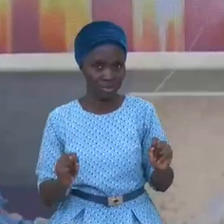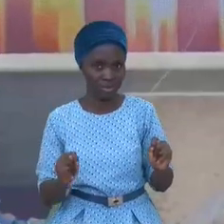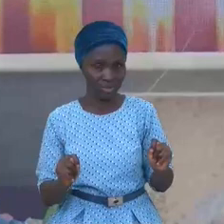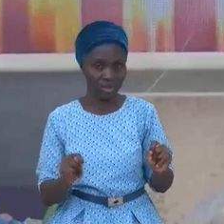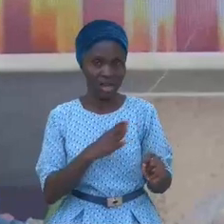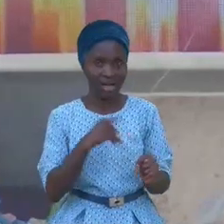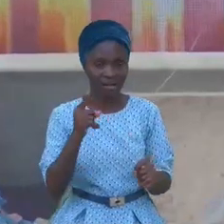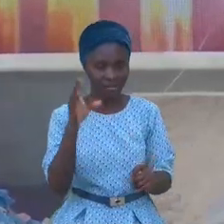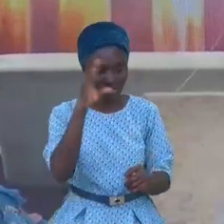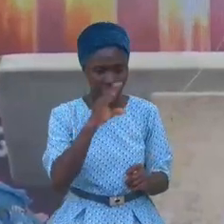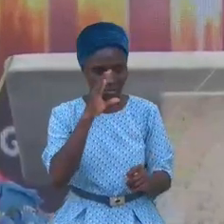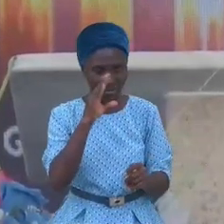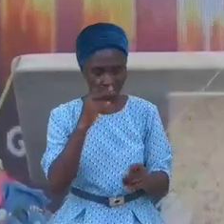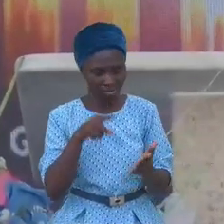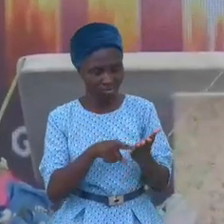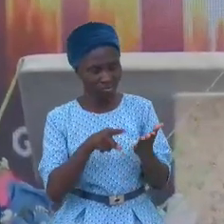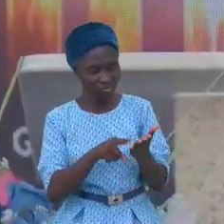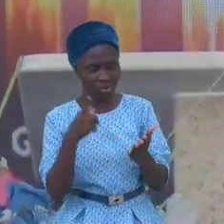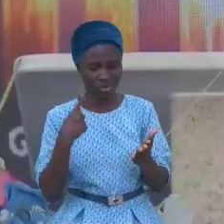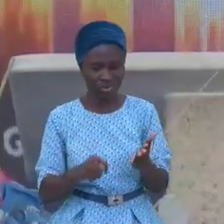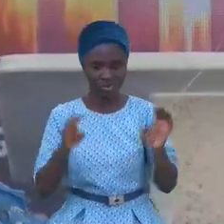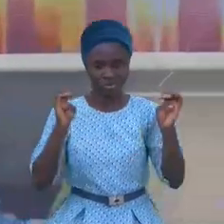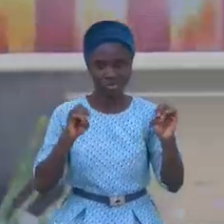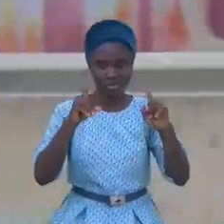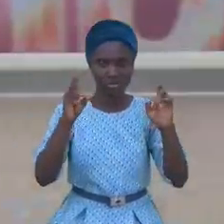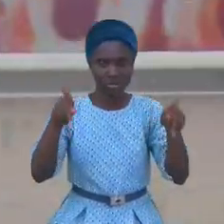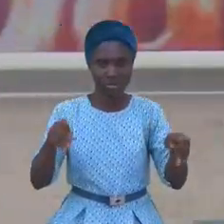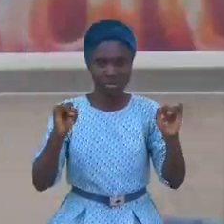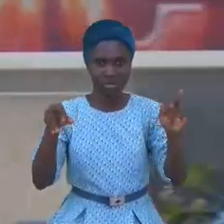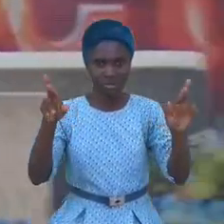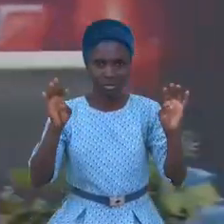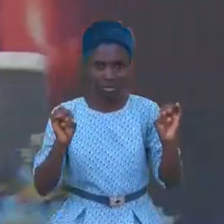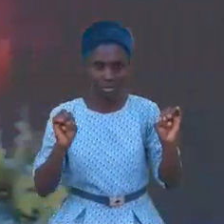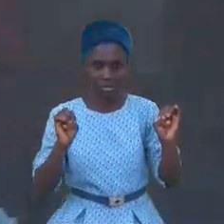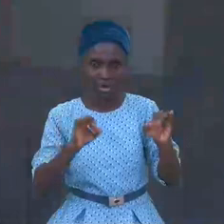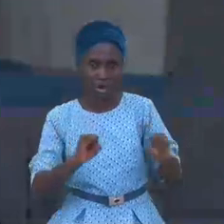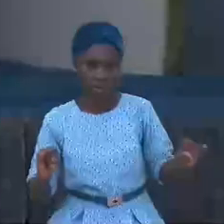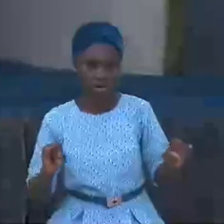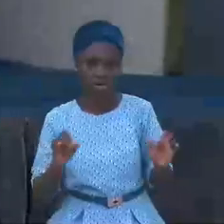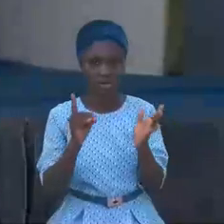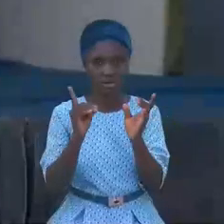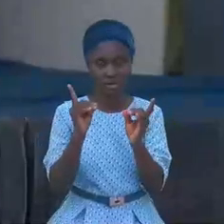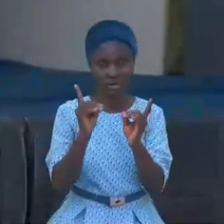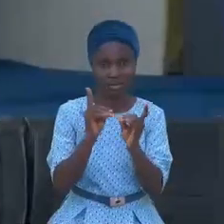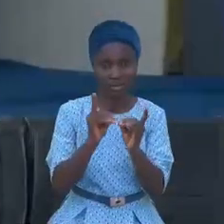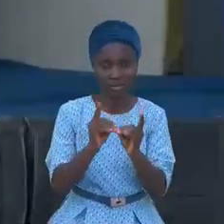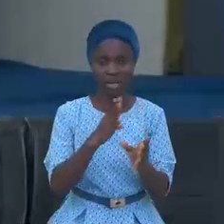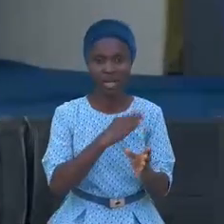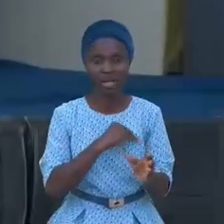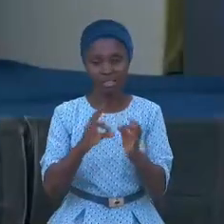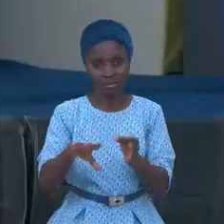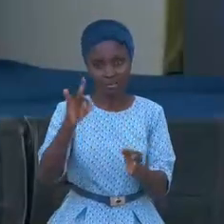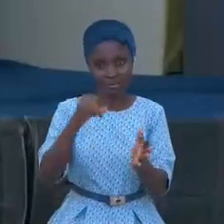date d'expiration, ah, cette chose n'est pas bonne, tu jettes ça. Tu dois prendre la décision que tu ne vas